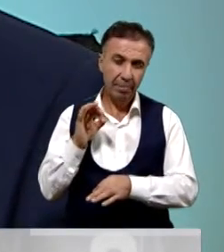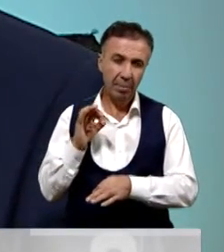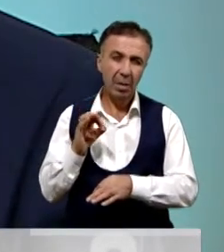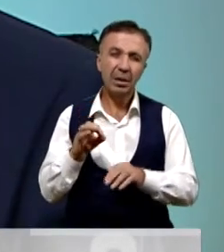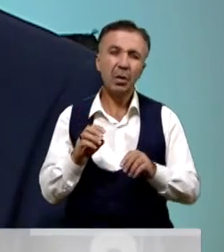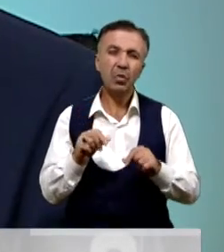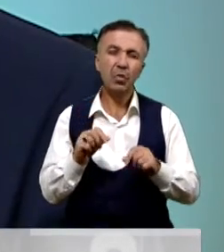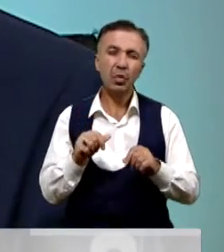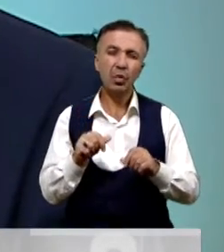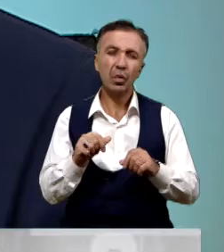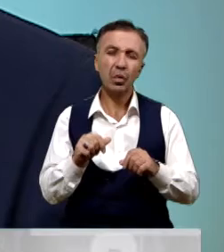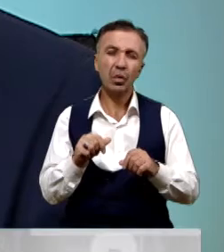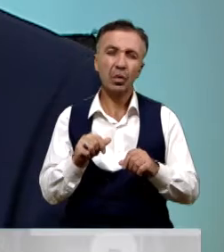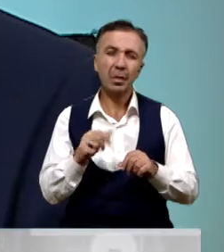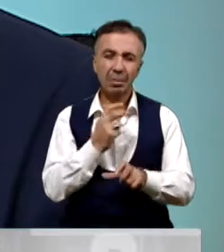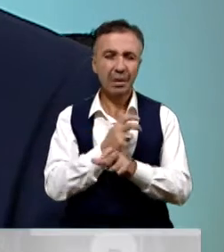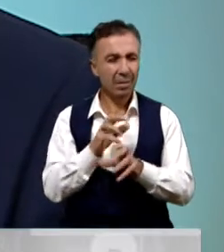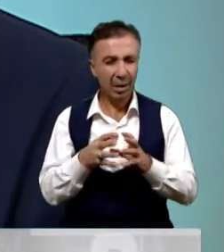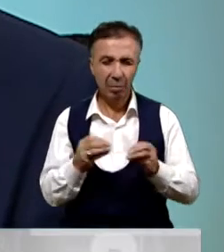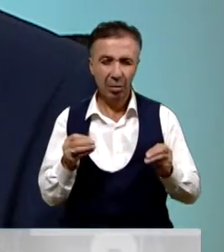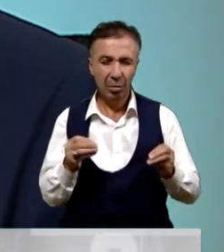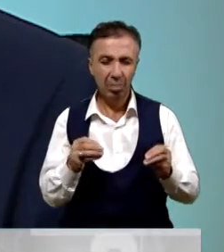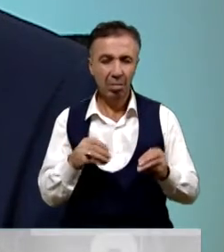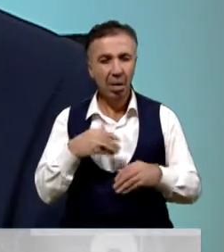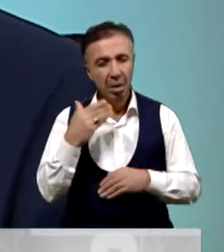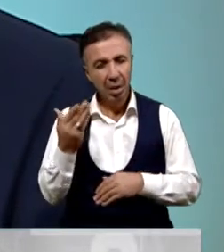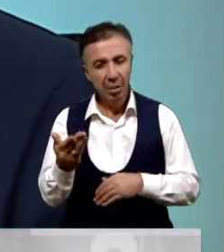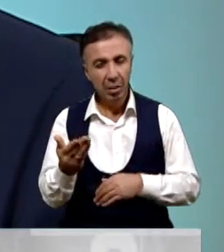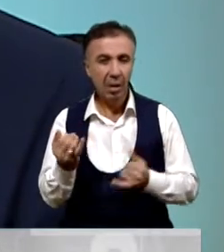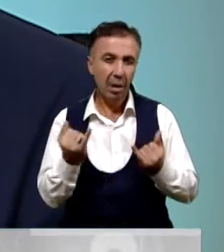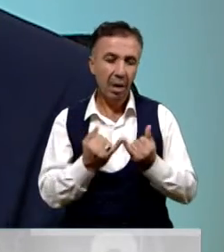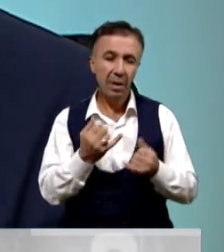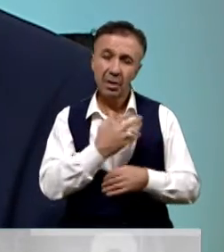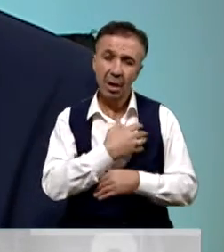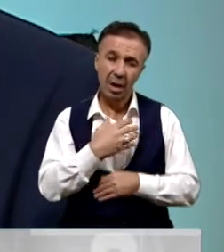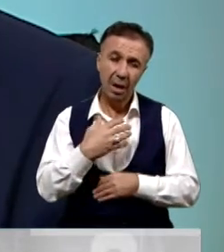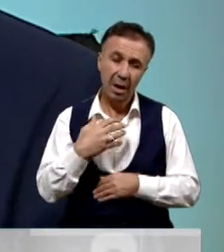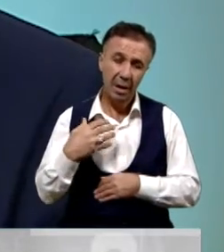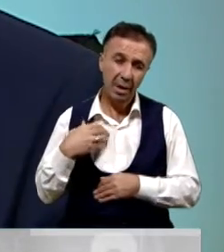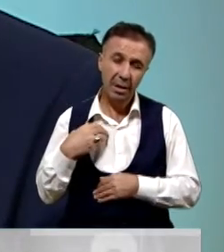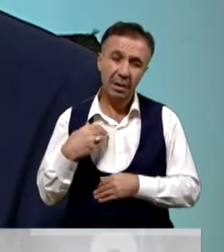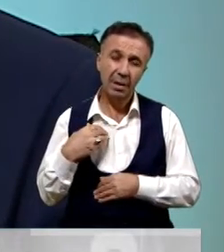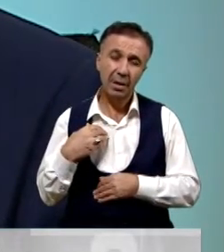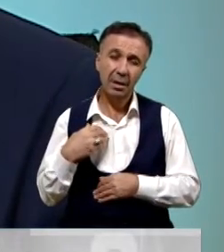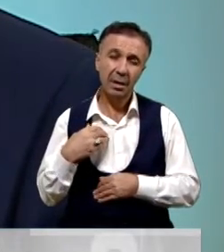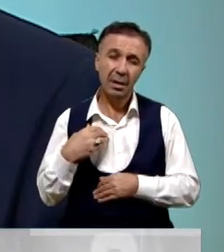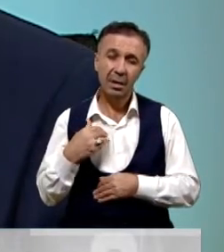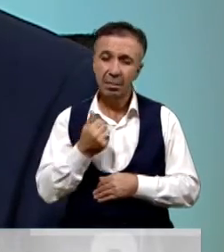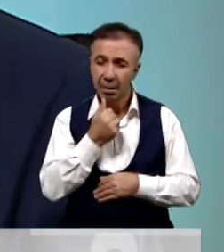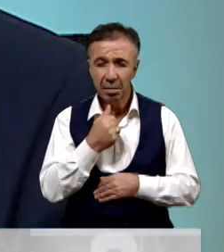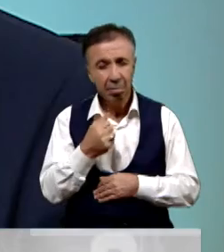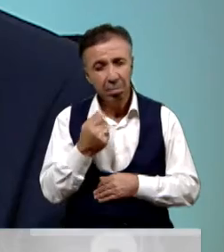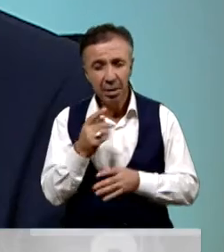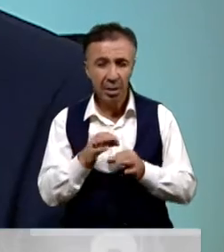biliniyor Efendim daha sonra diyelim kardeşi annesi veya O başka bir kişi oraya